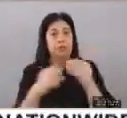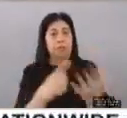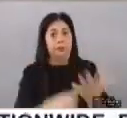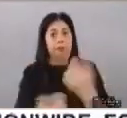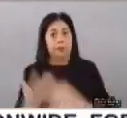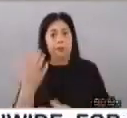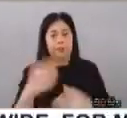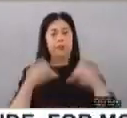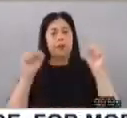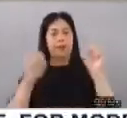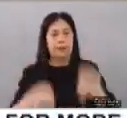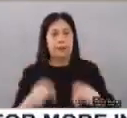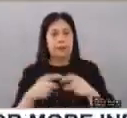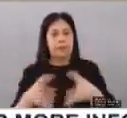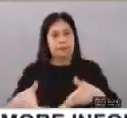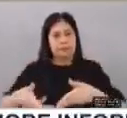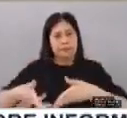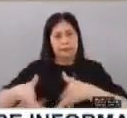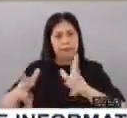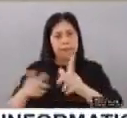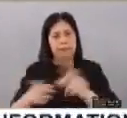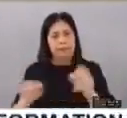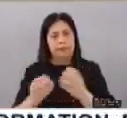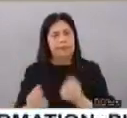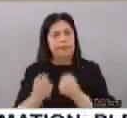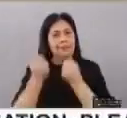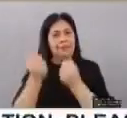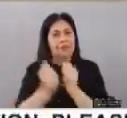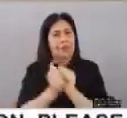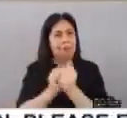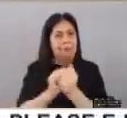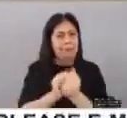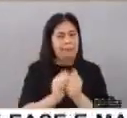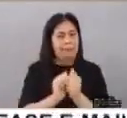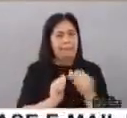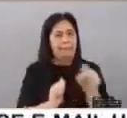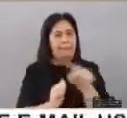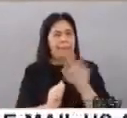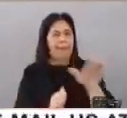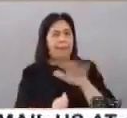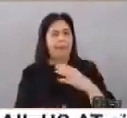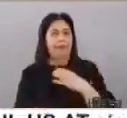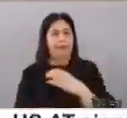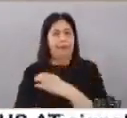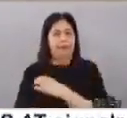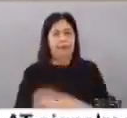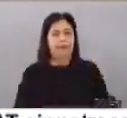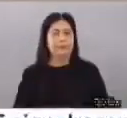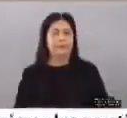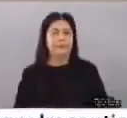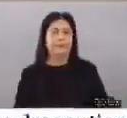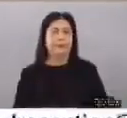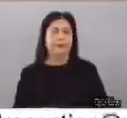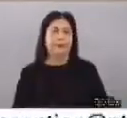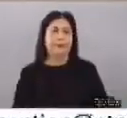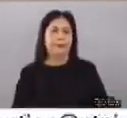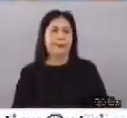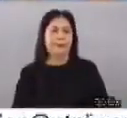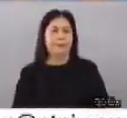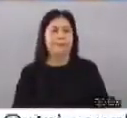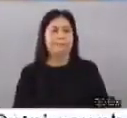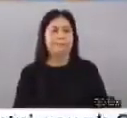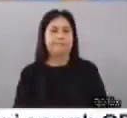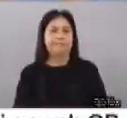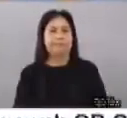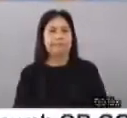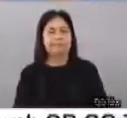Binuksan na ng Department of Agriculture ang kanilang kauna-unahang Good Farmers Fruits and Vegetables Wholesaling Center. Matatagpuan ito sa Giginto,